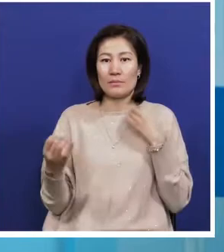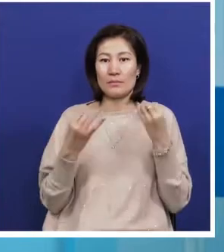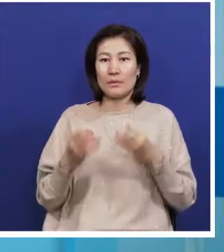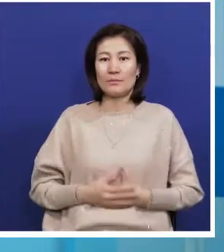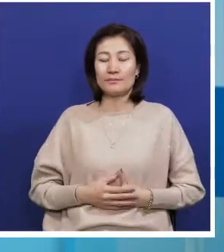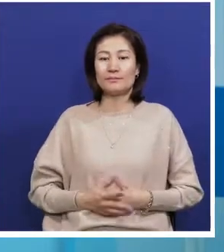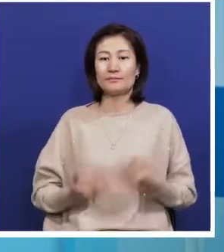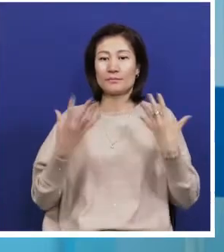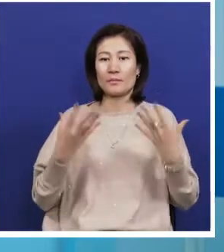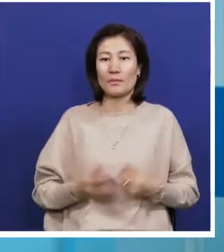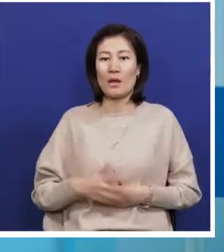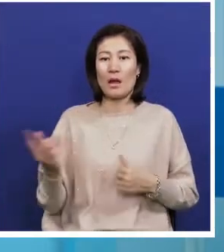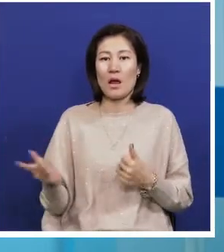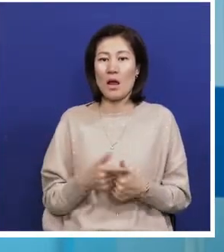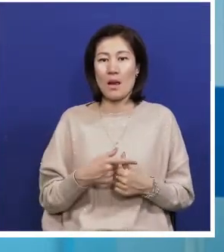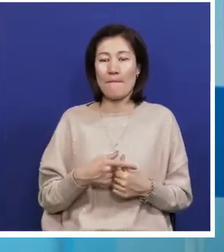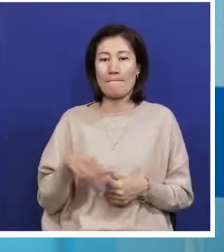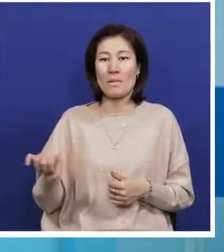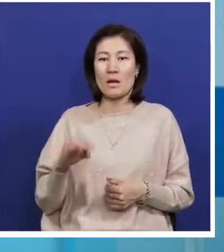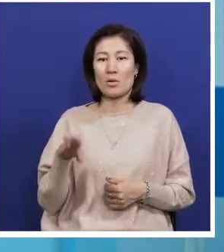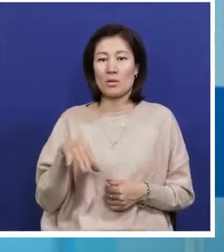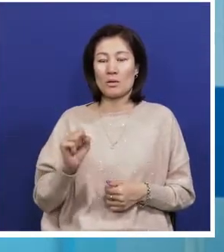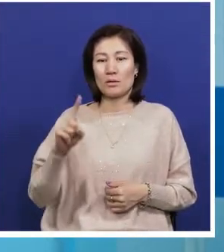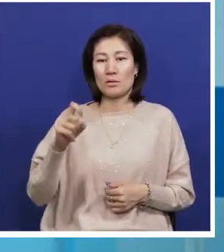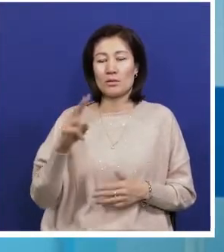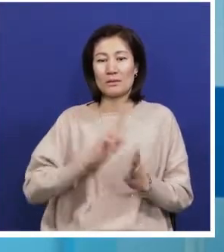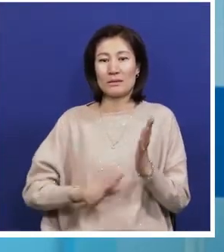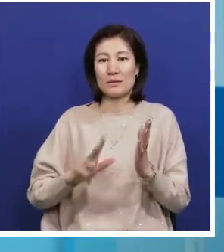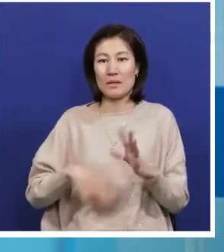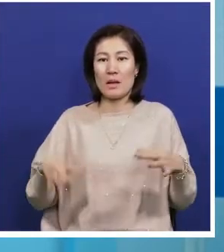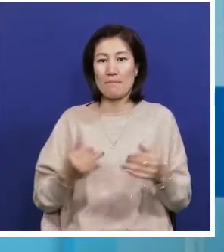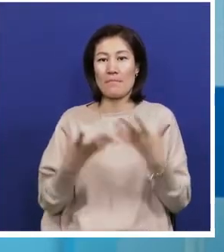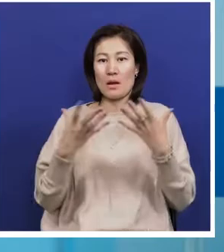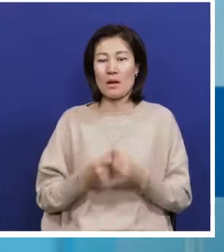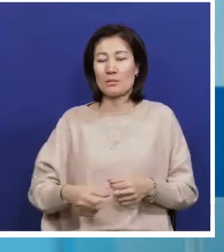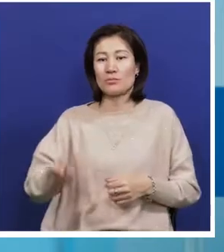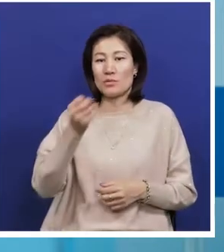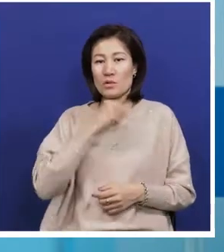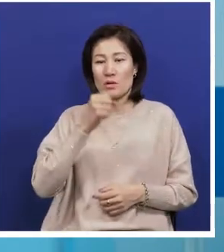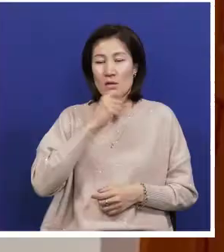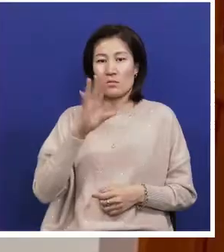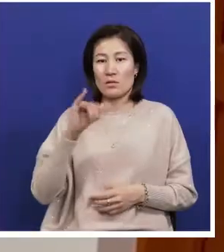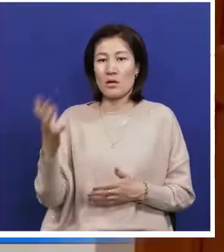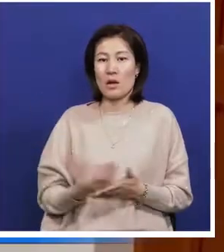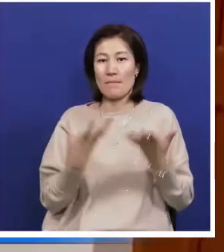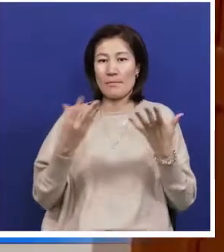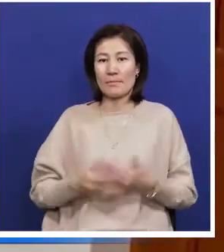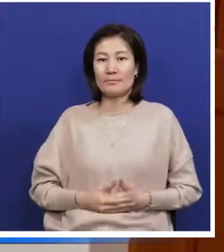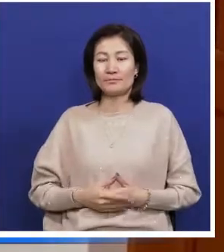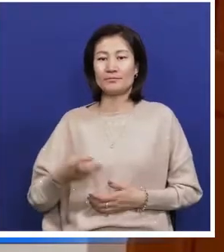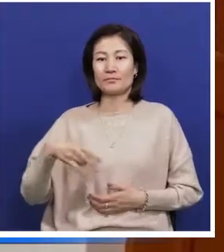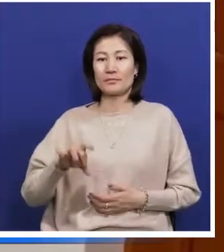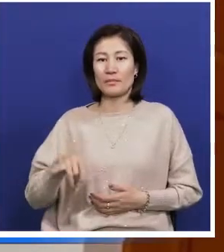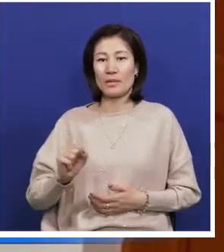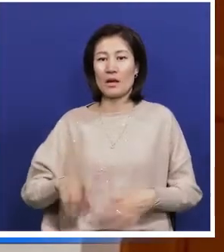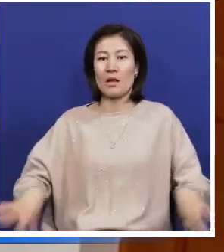мәлімдеуінше, қазіргі таңда аталған жайт қылмыстық кодекстің 188-ші бабы ұрлық бойынша тіркеуге алынды. Нәтижесінде